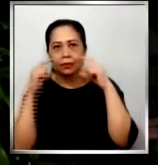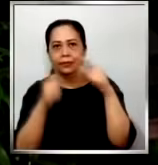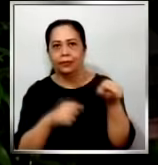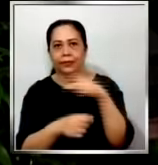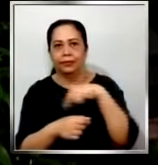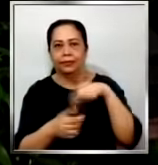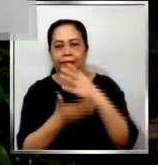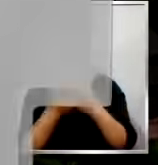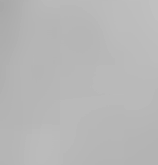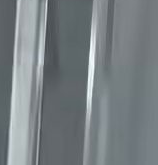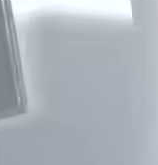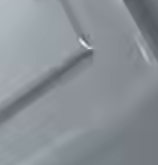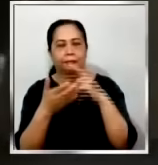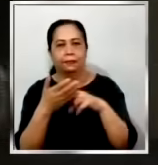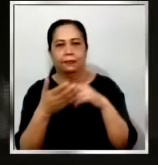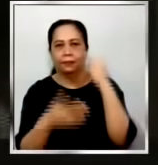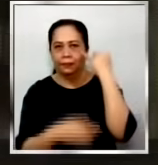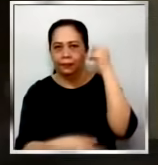ni Jonathan Andal.